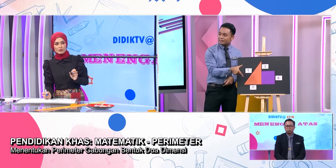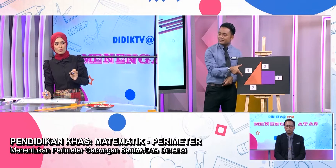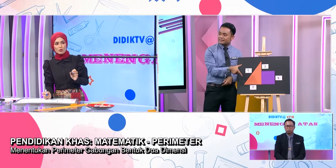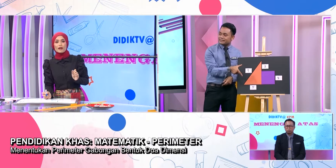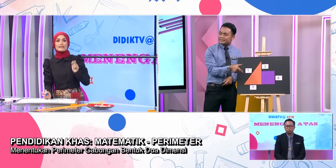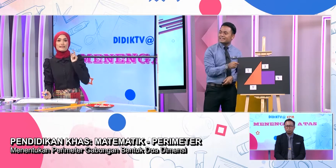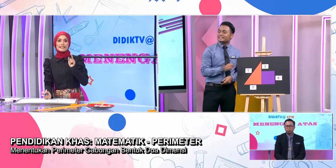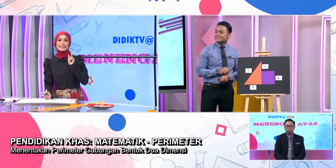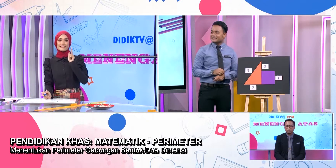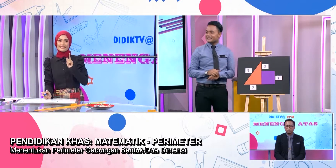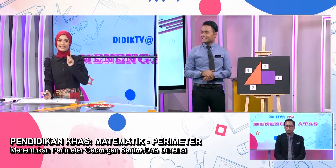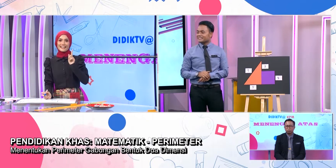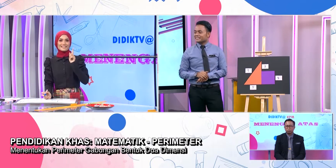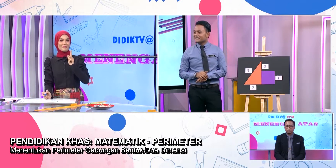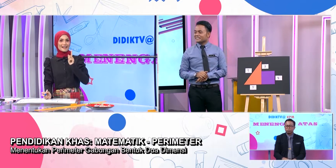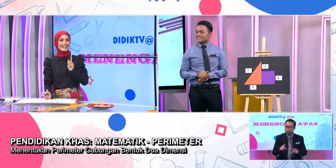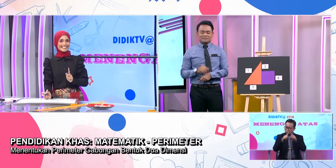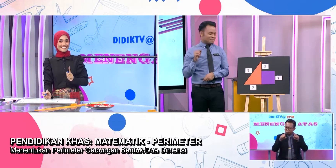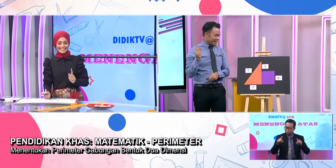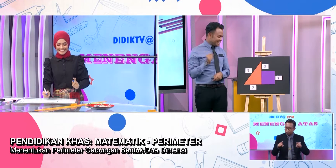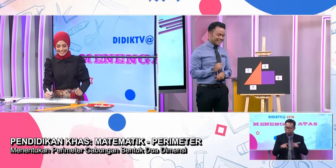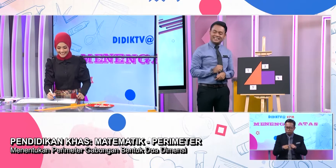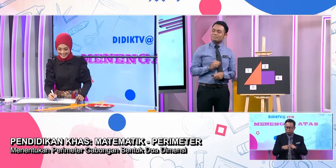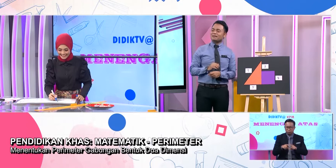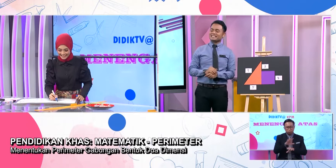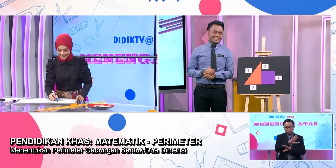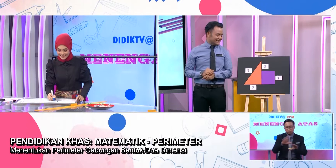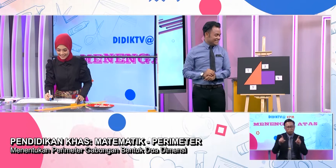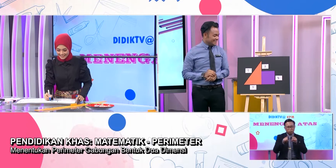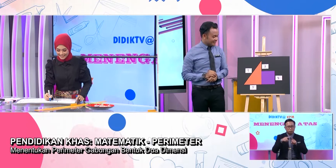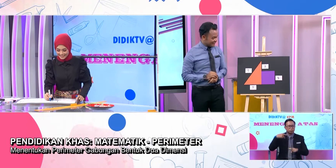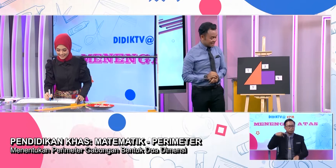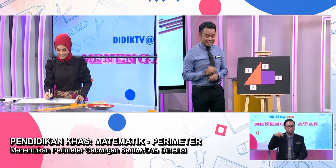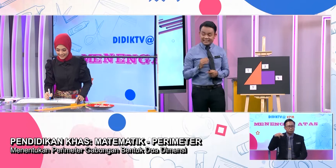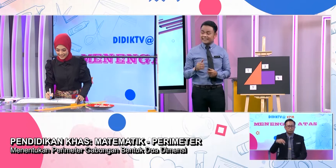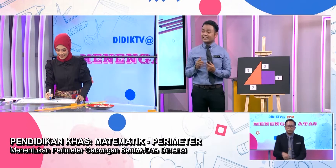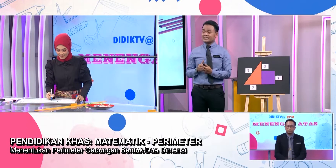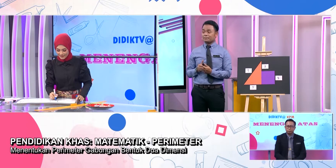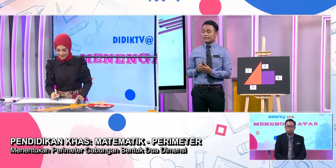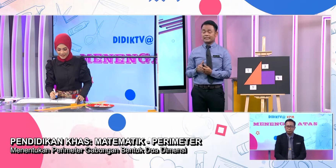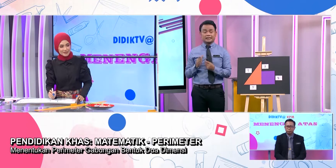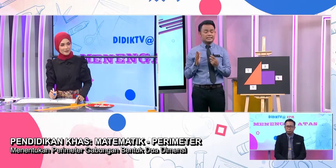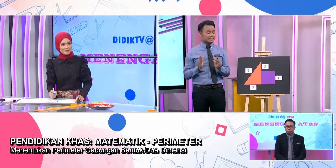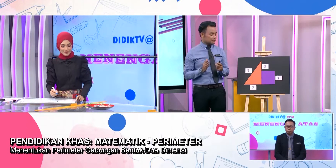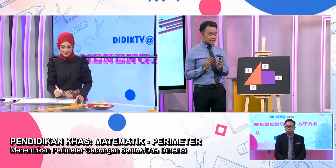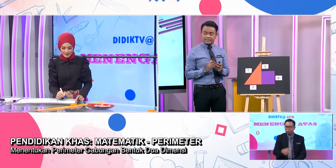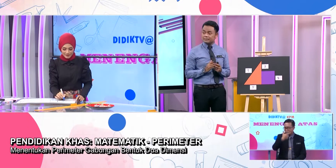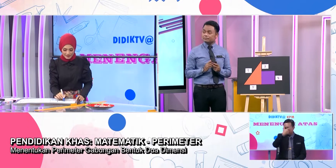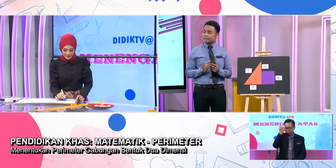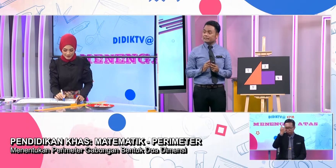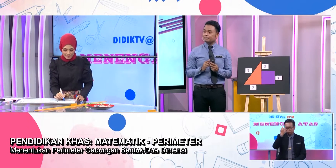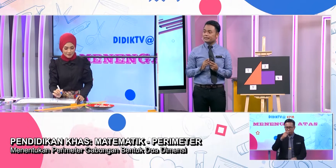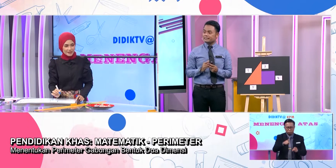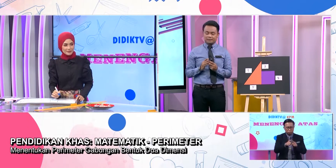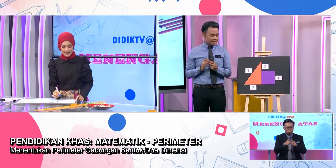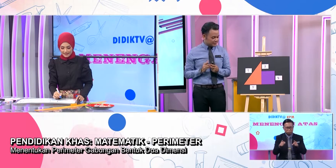47 segitiga tak sama kaki pantai tepat sekali oke segitiga sama kaki Karena setiap Sisinya